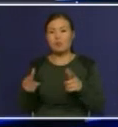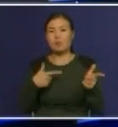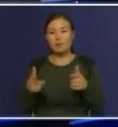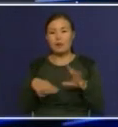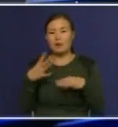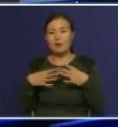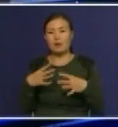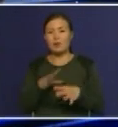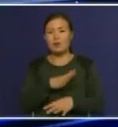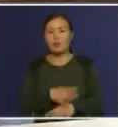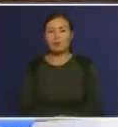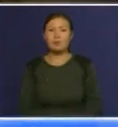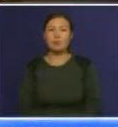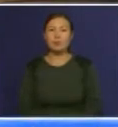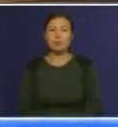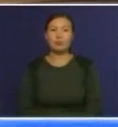дайындықты пысықтады.